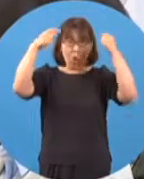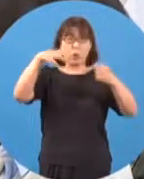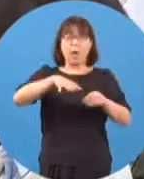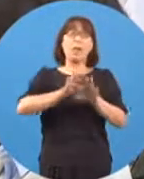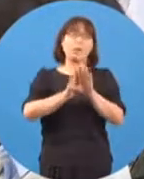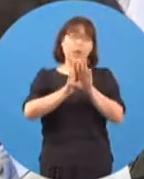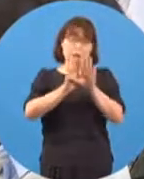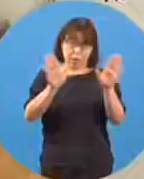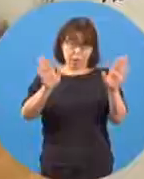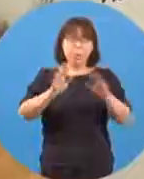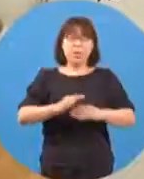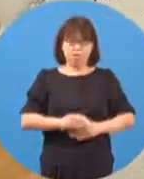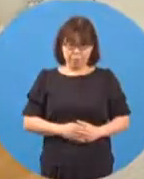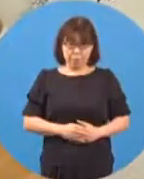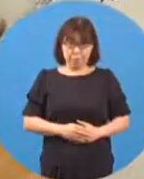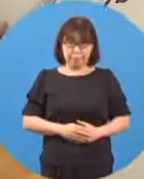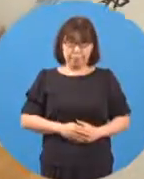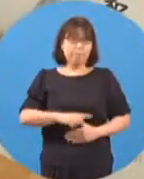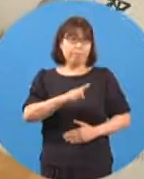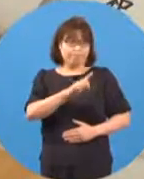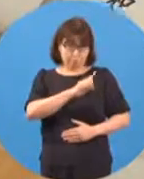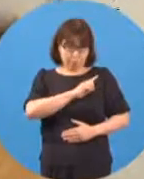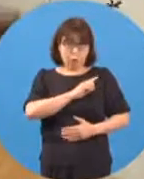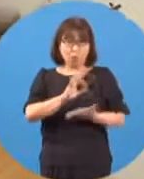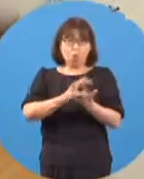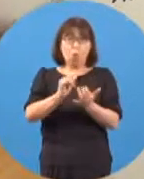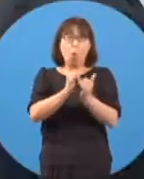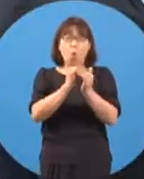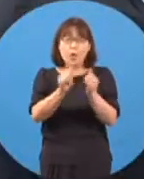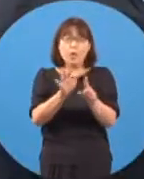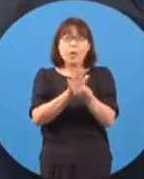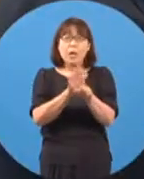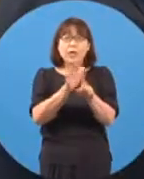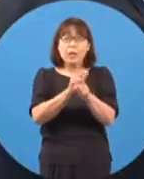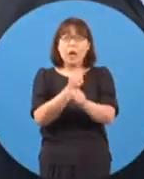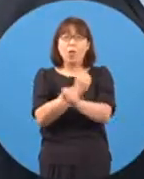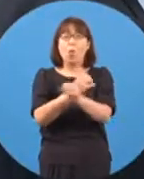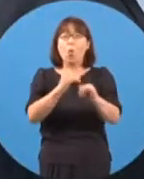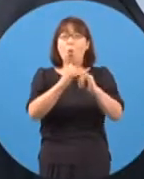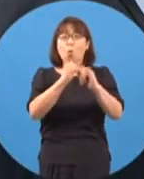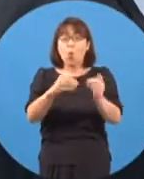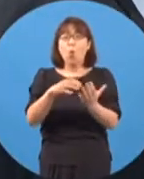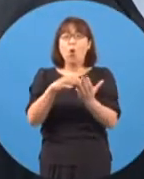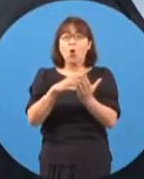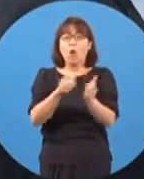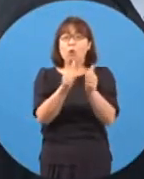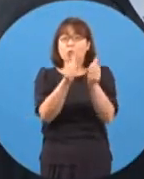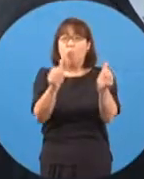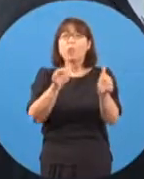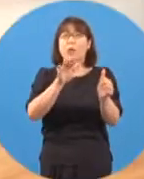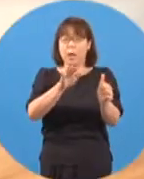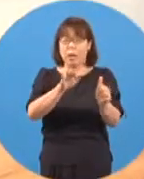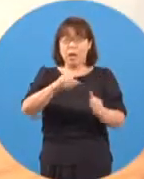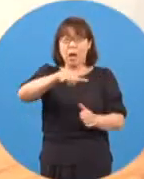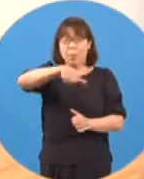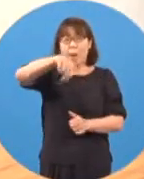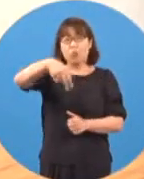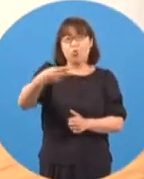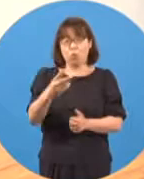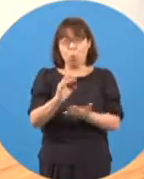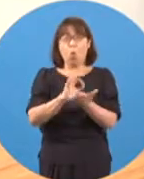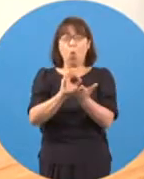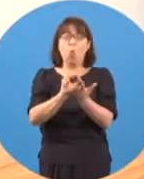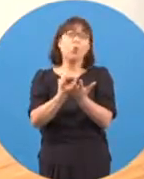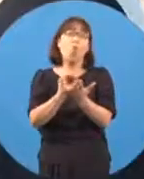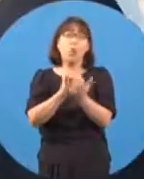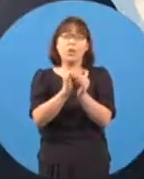ました。はじめに消費者支援功労者表彰伝達式が行われ、ベスト消費者サポー